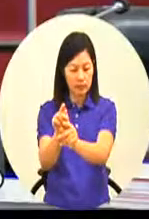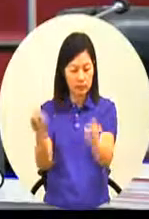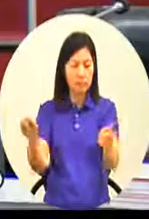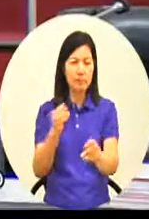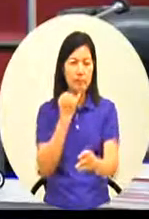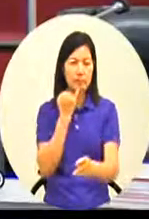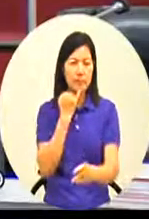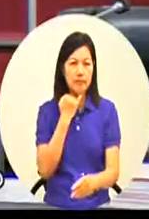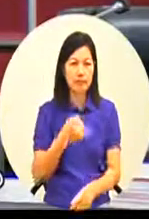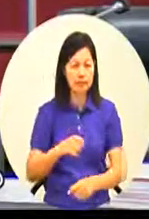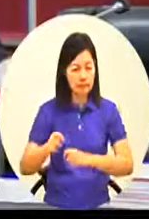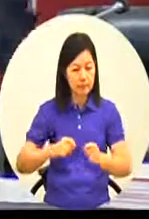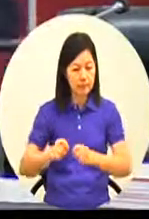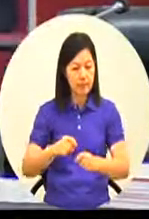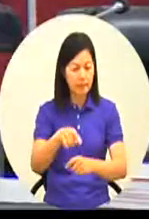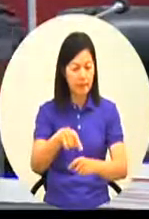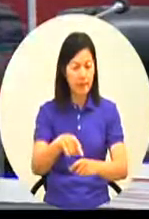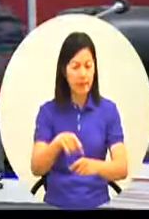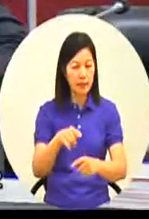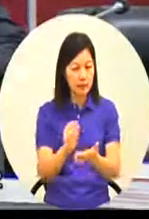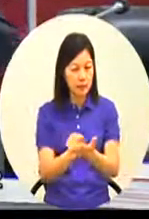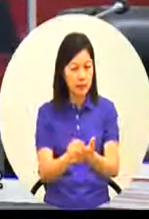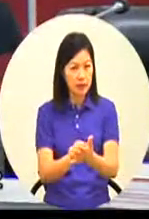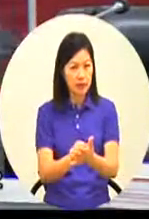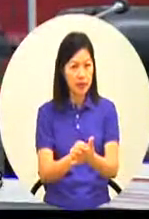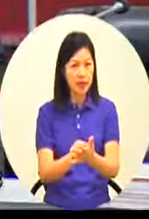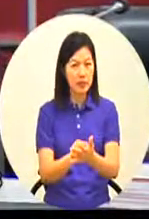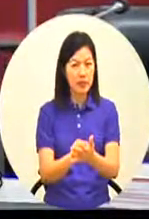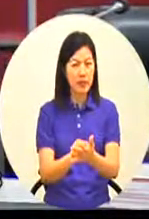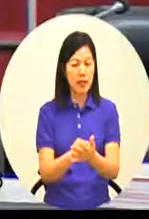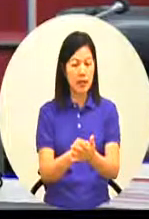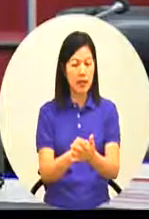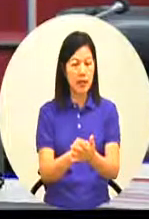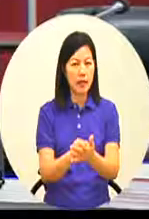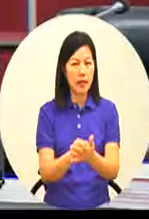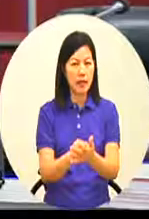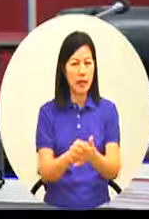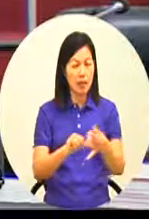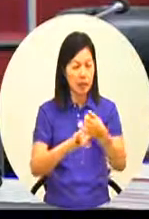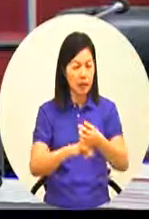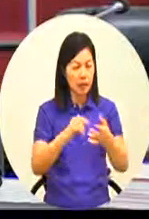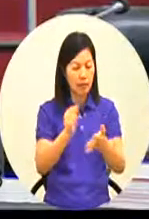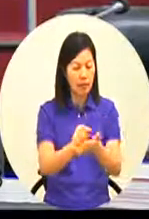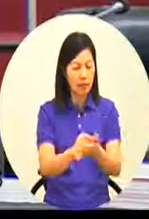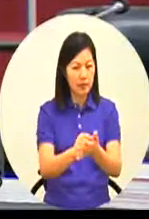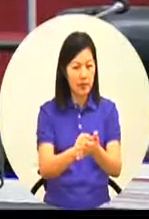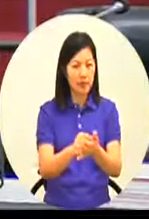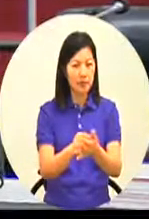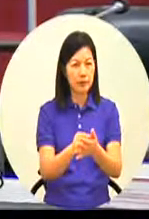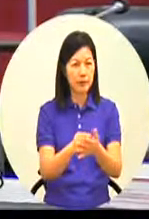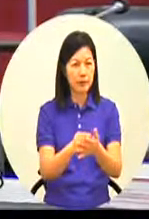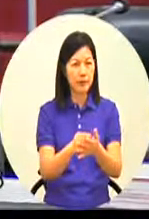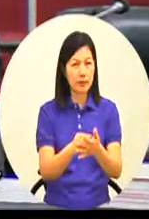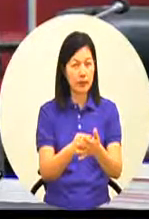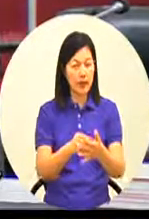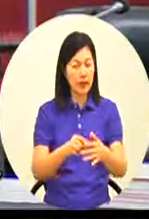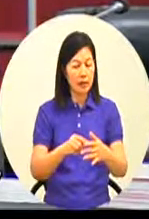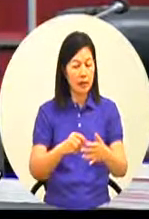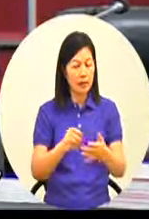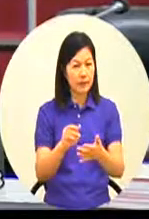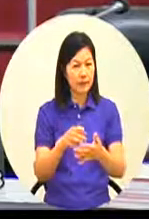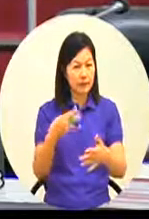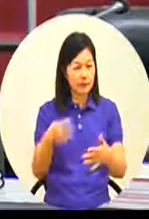啦，我先安尼甲你讲了，对了。你设计书你也写落，伊要让你去提过二十单的贷款，设计书爱写啦吼。啊，